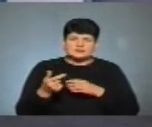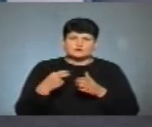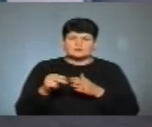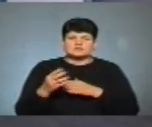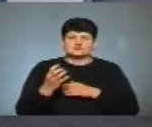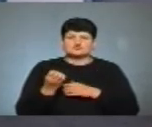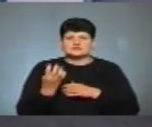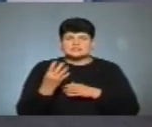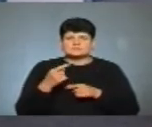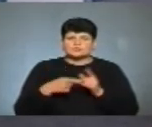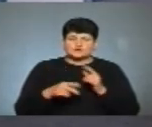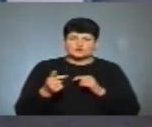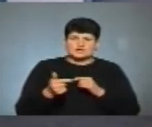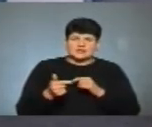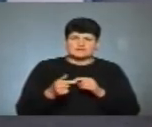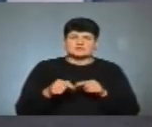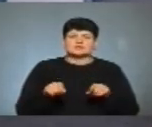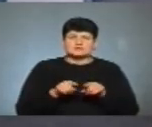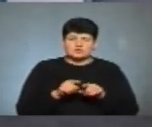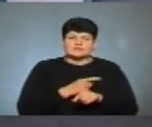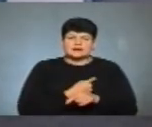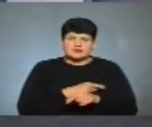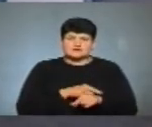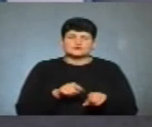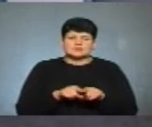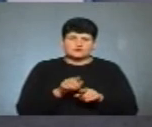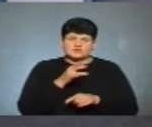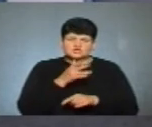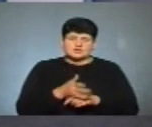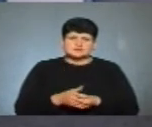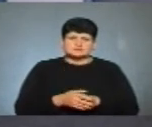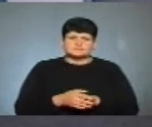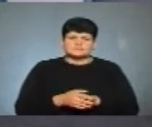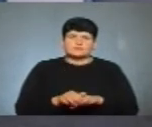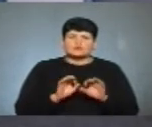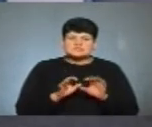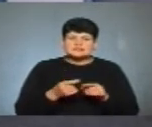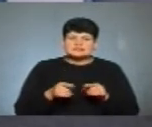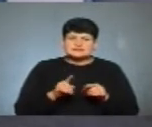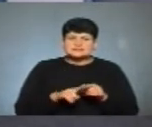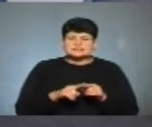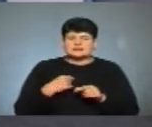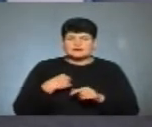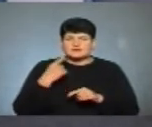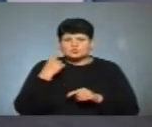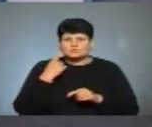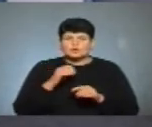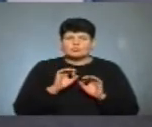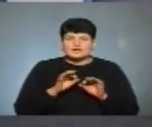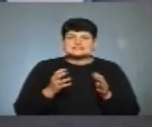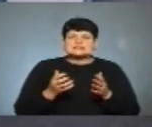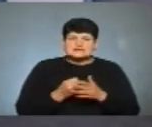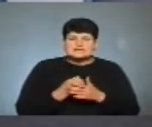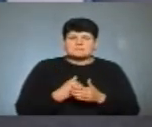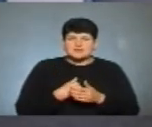за 14,5 гривень. Причому тими самими лікарнями і майже в той самий час. От, пояснити це, ну, я думаю, що пояснення знайдемо або